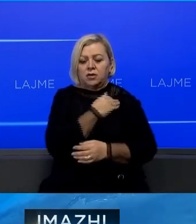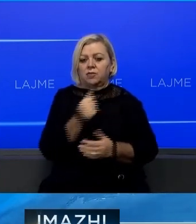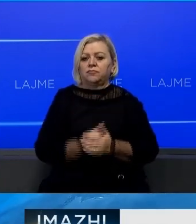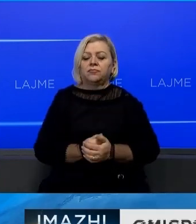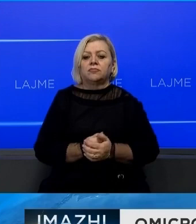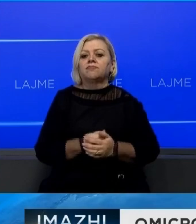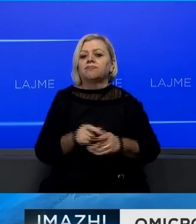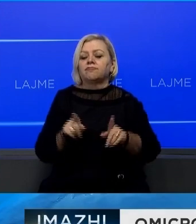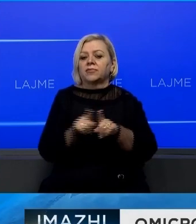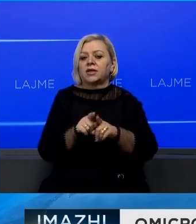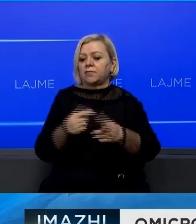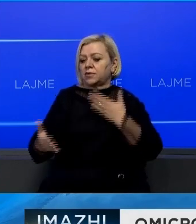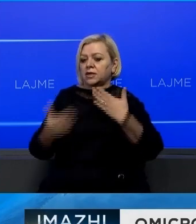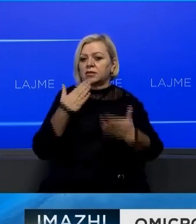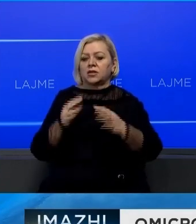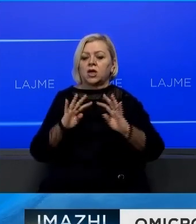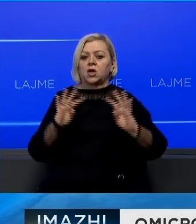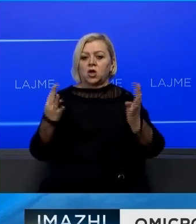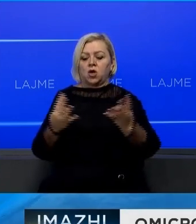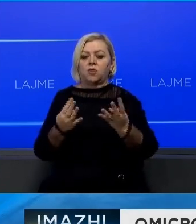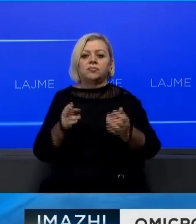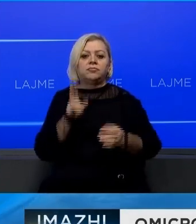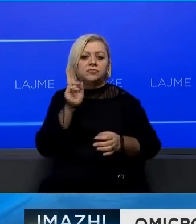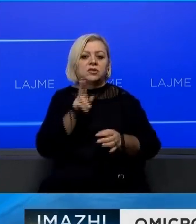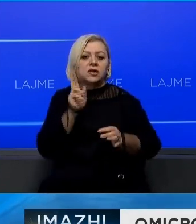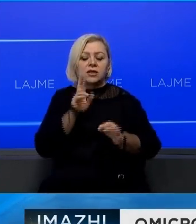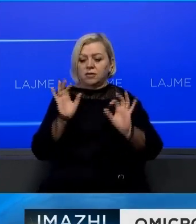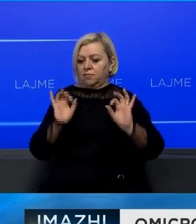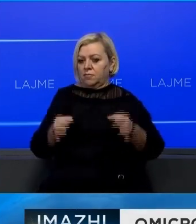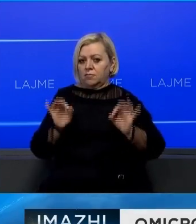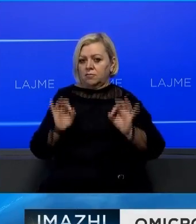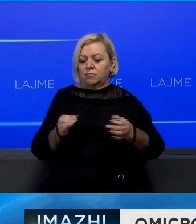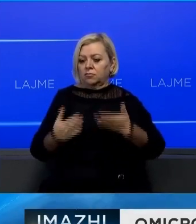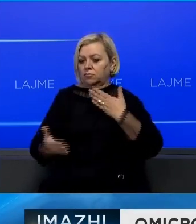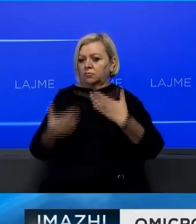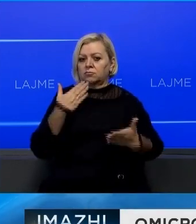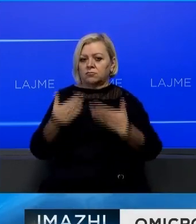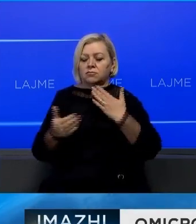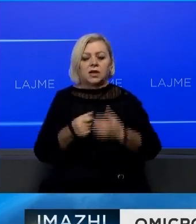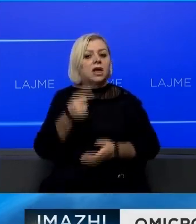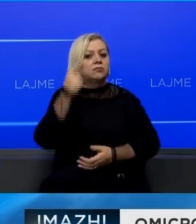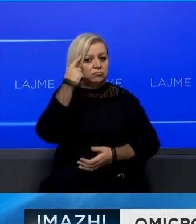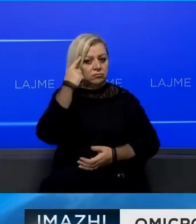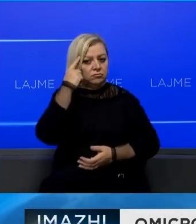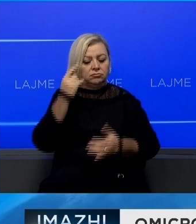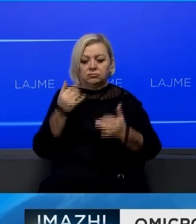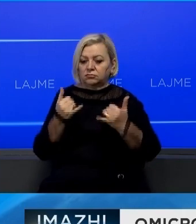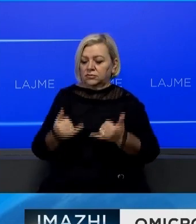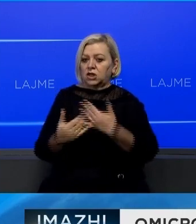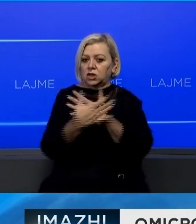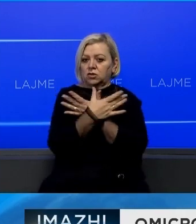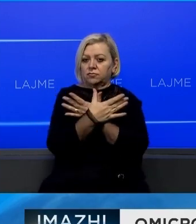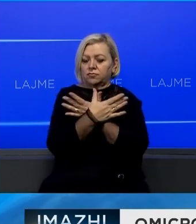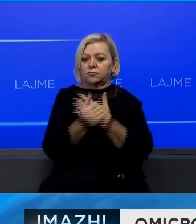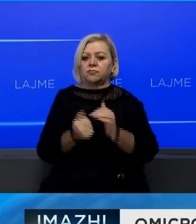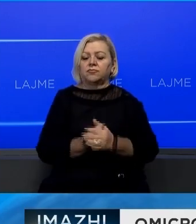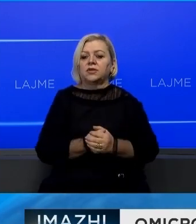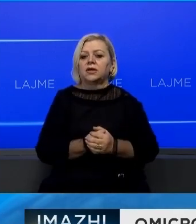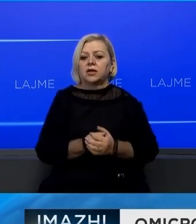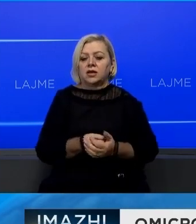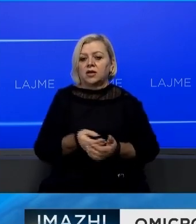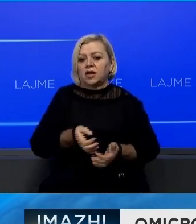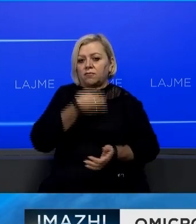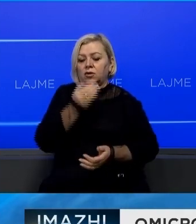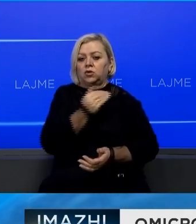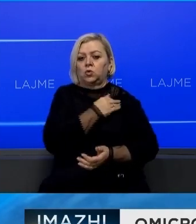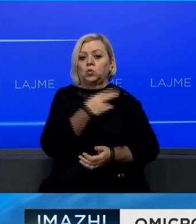Eugena Tomini në mbledhjen e Komitetit Teknik të Ekspertve. Në këtë mbledhje u bëj ditur se aktualisht në Shqipëri janë konfirmuar 2